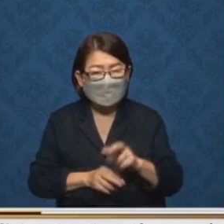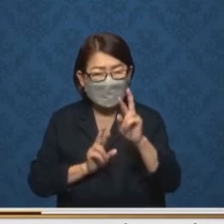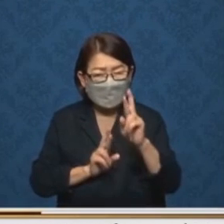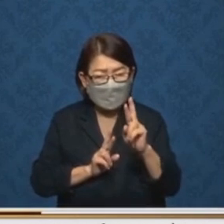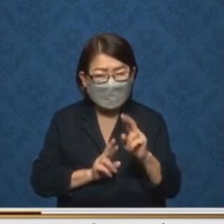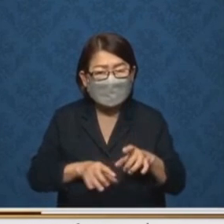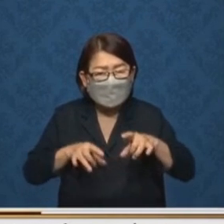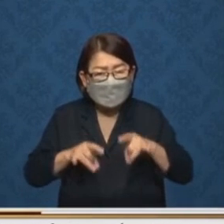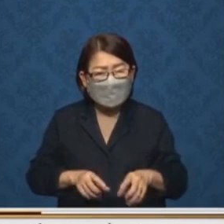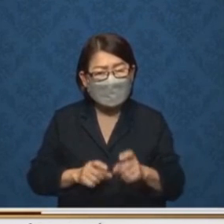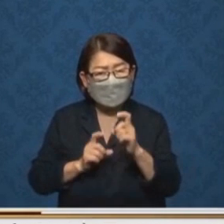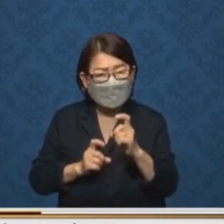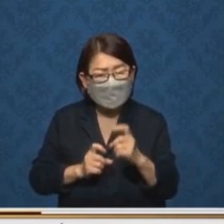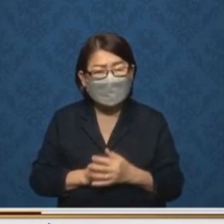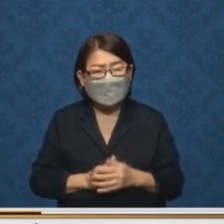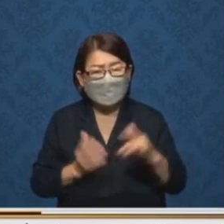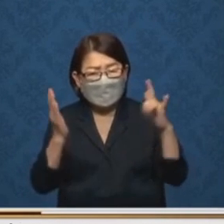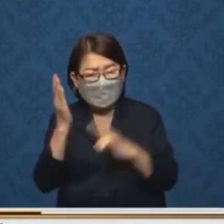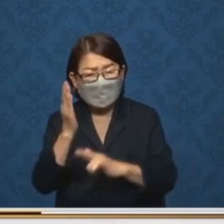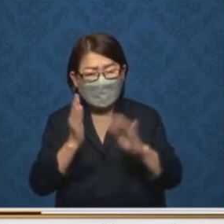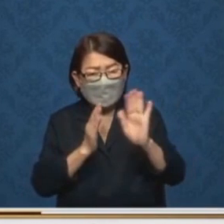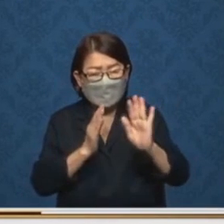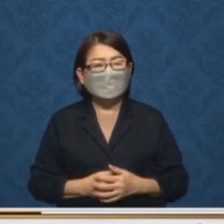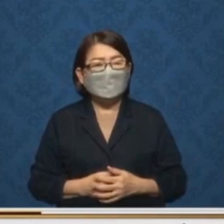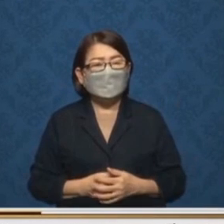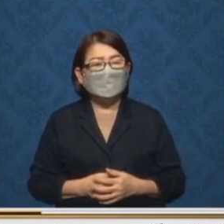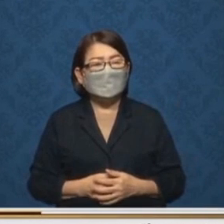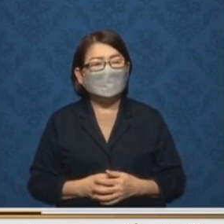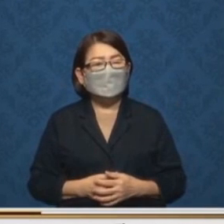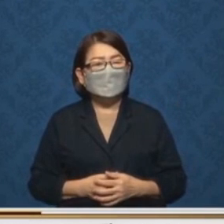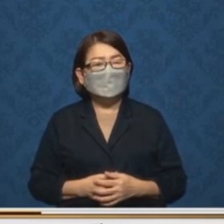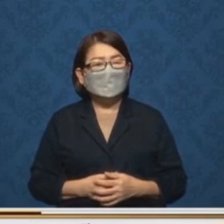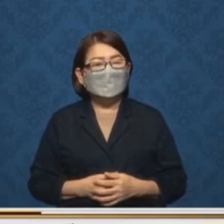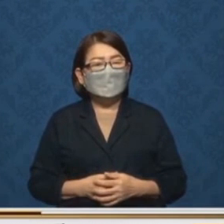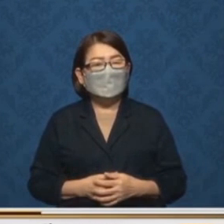บ